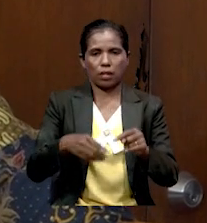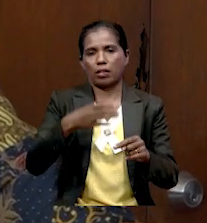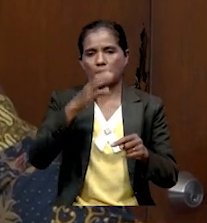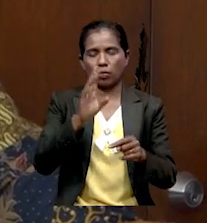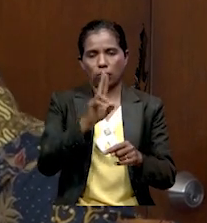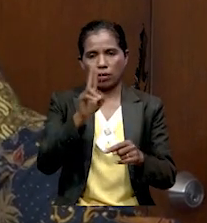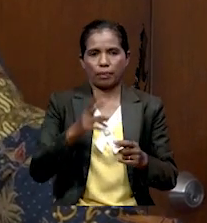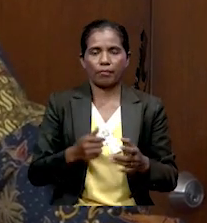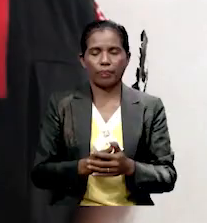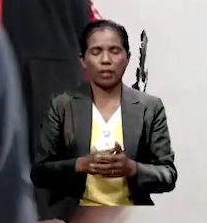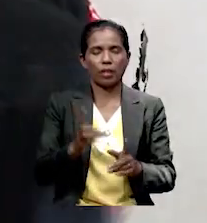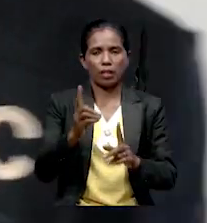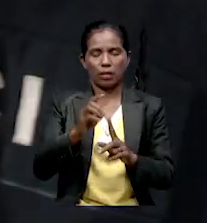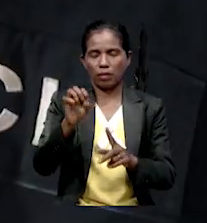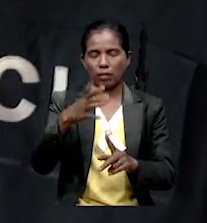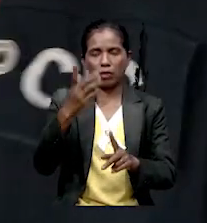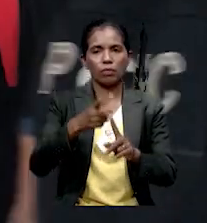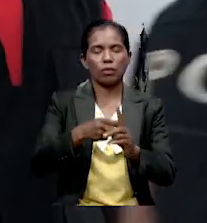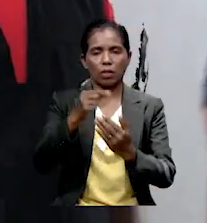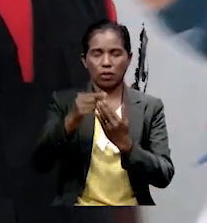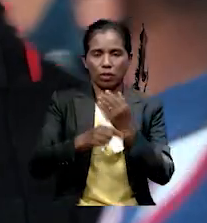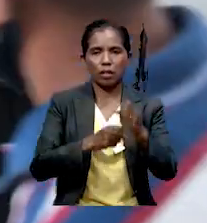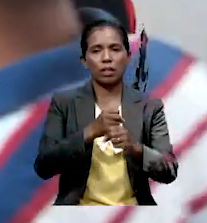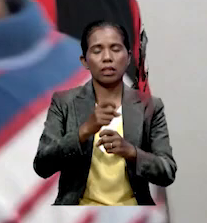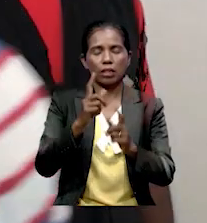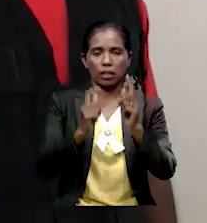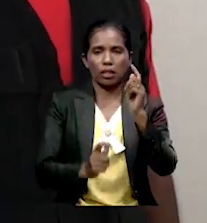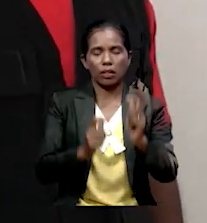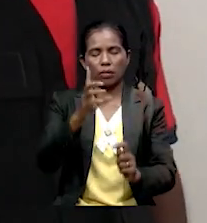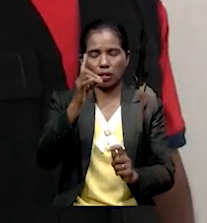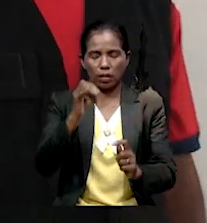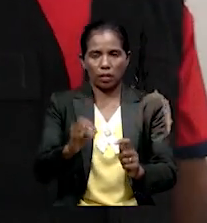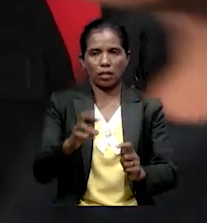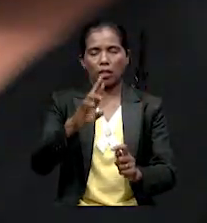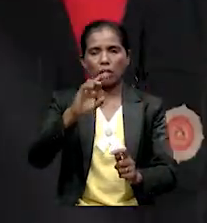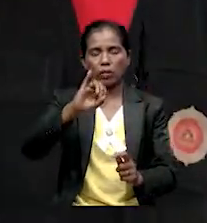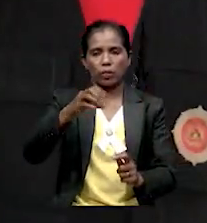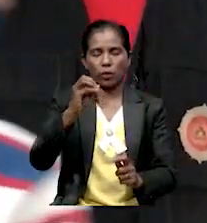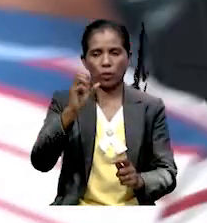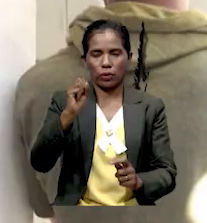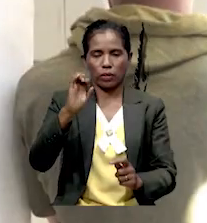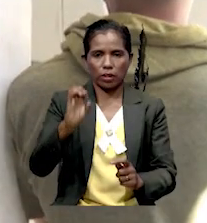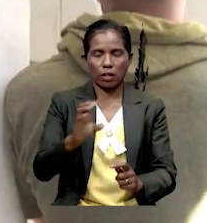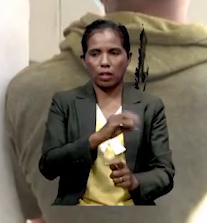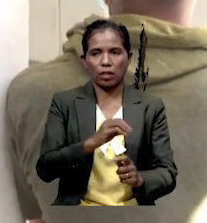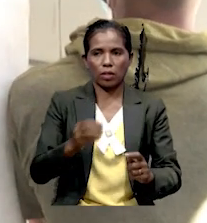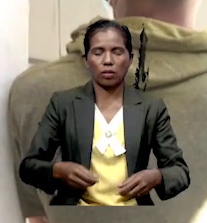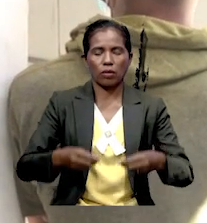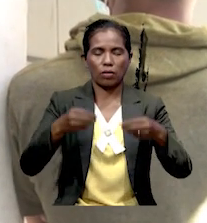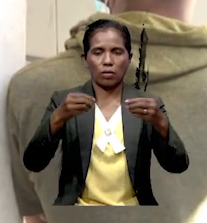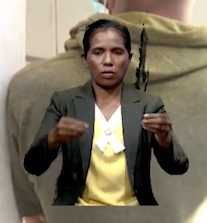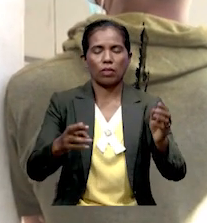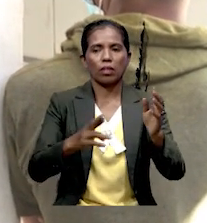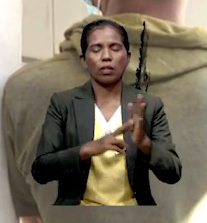Lawrence Sanuris in Lima fulan agosto ne Tribunal Distrital Dili liusi jui singular Jose Gonçalves decidiu hu di aplica medida kuasa un